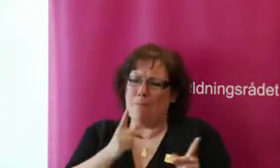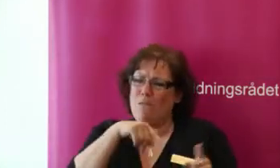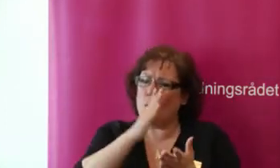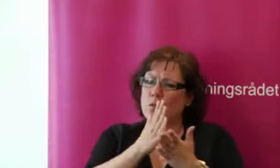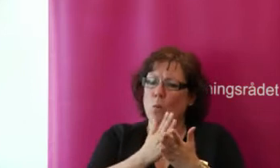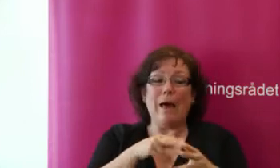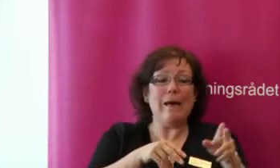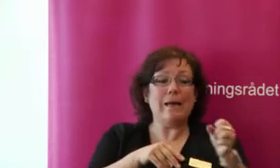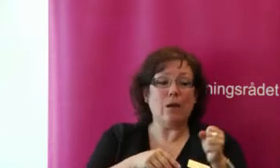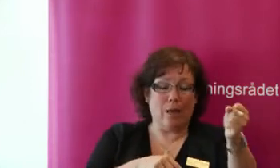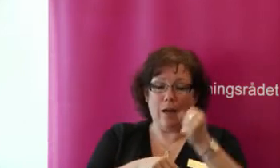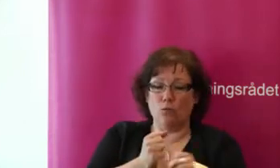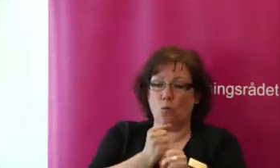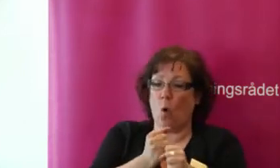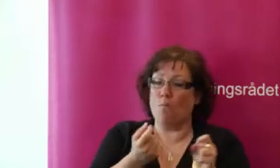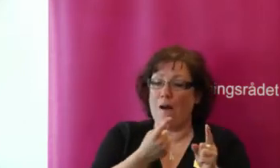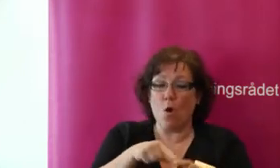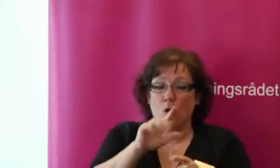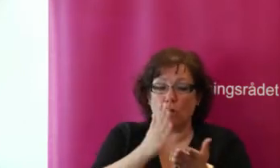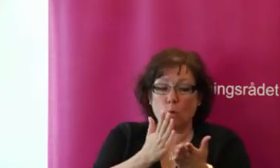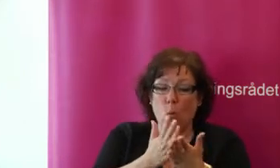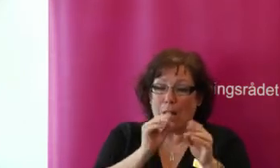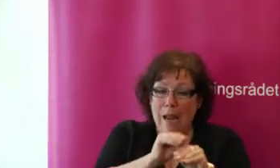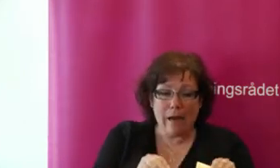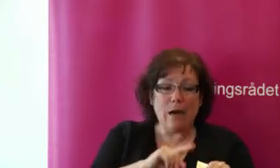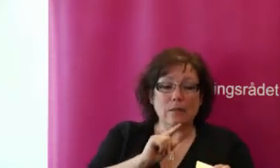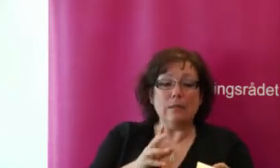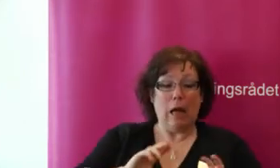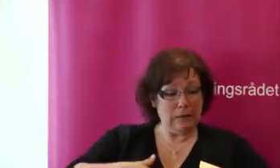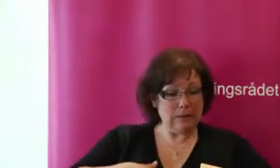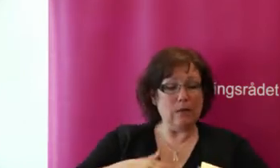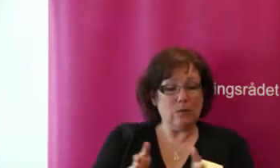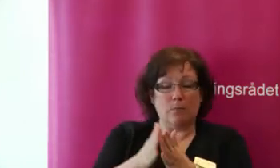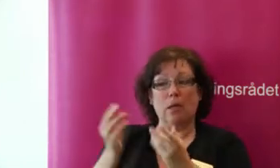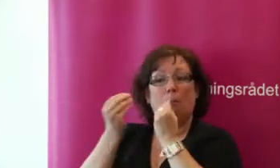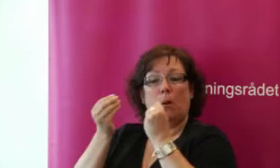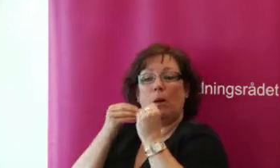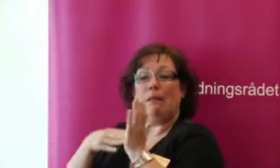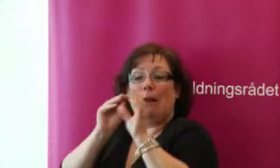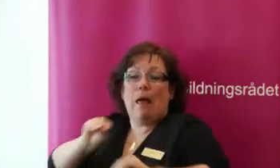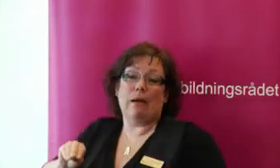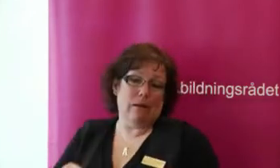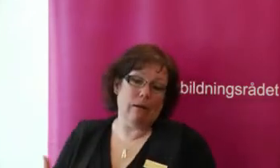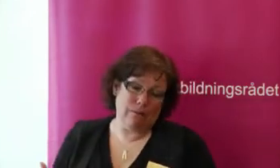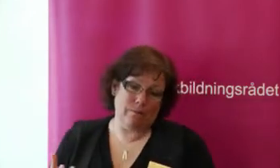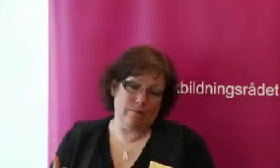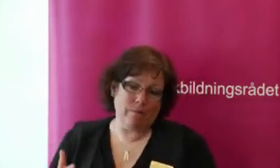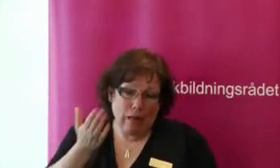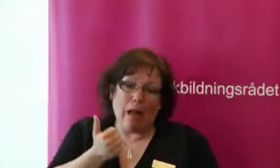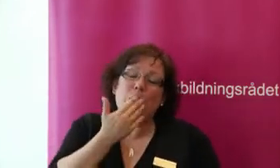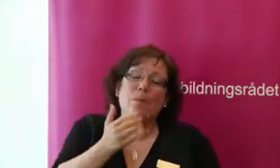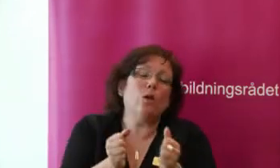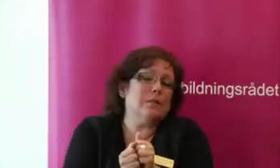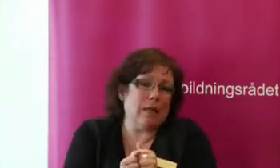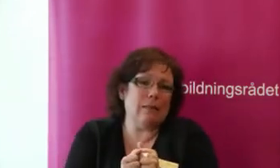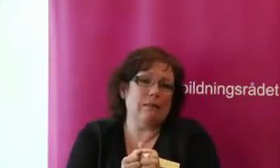folkhögskola och går sin lärarutbildning som fortbildning i när man redan är anställd. Och det kan ju vara så att det är en viktig väg för att utveckla